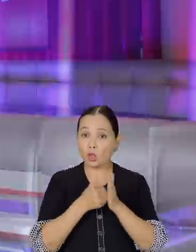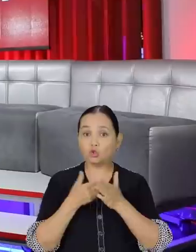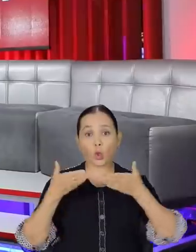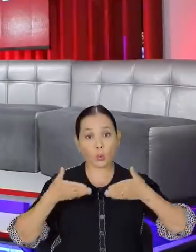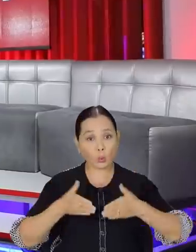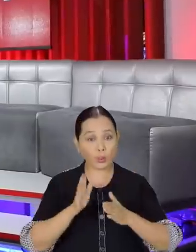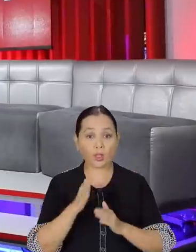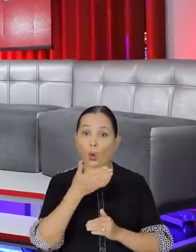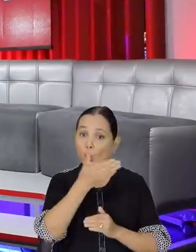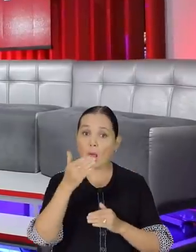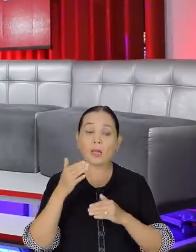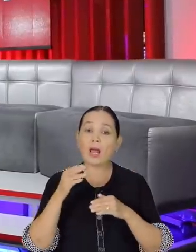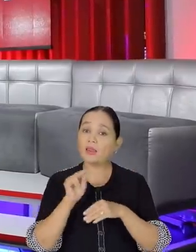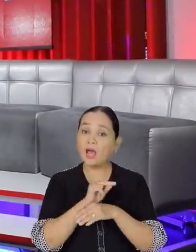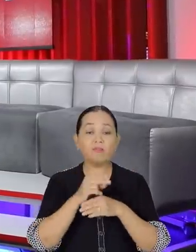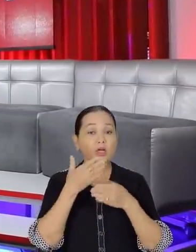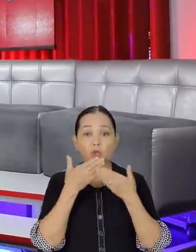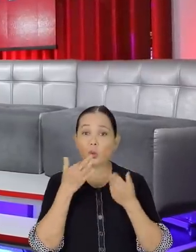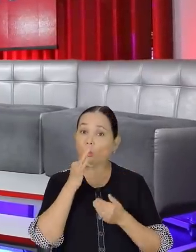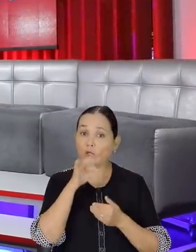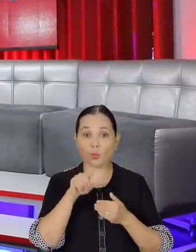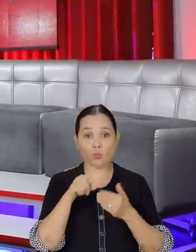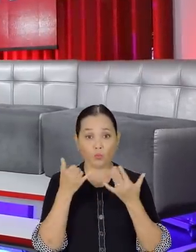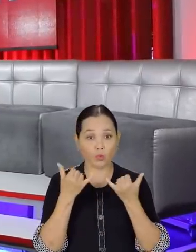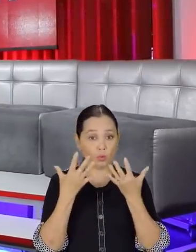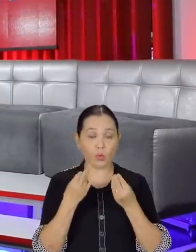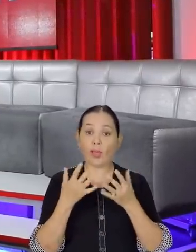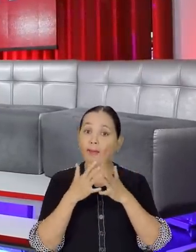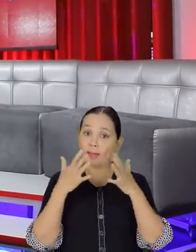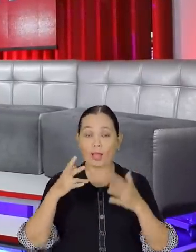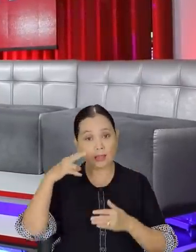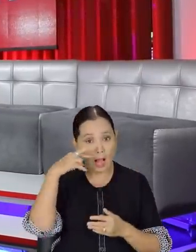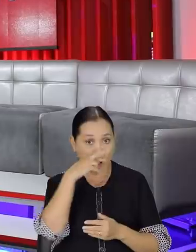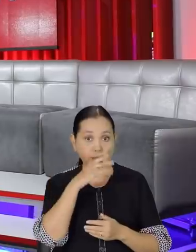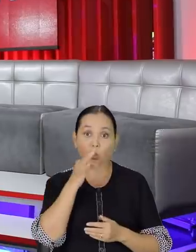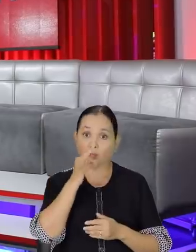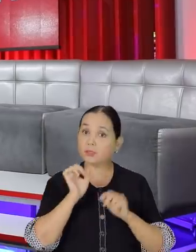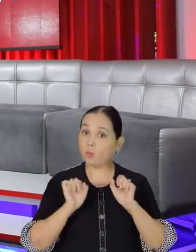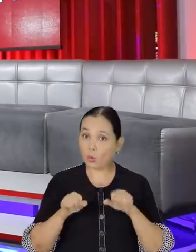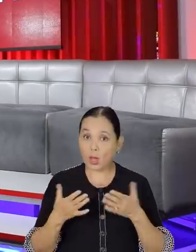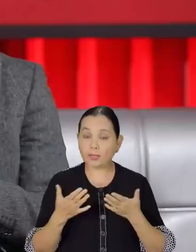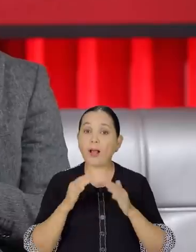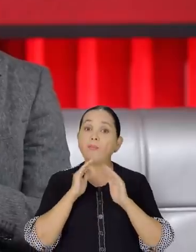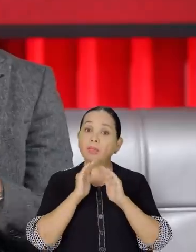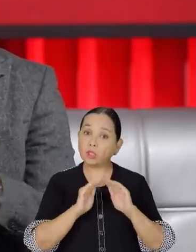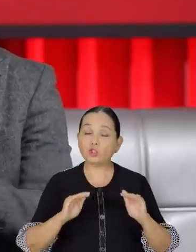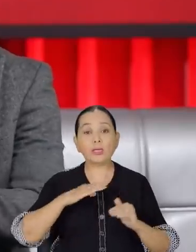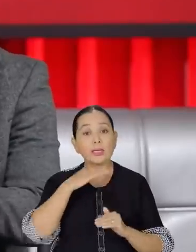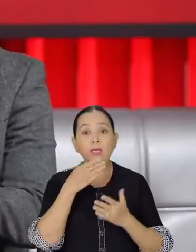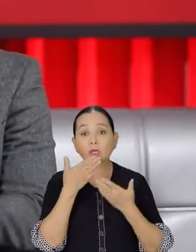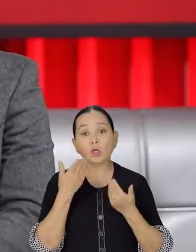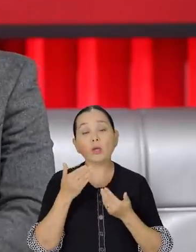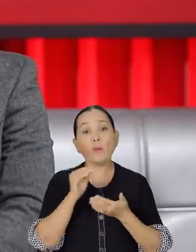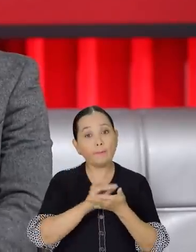Va ularning davosi yo'q deyish bugungi kunda eng katta xato desa ham bo'ladi. Tinchlikka yetadigani yo'q